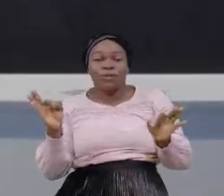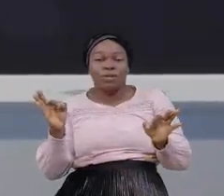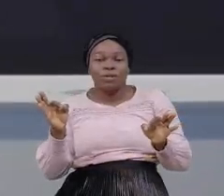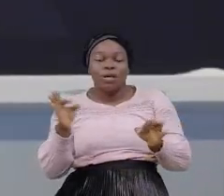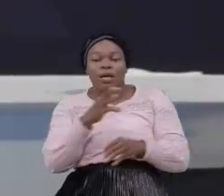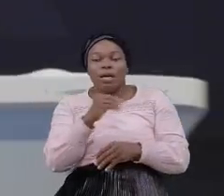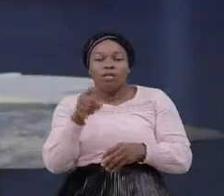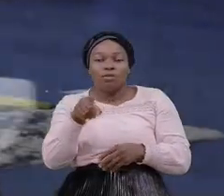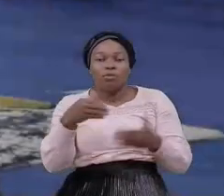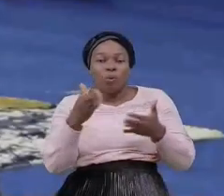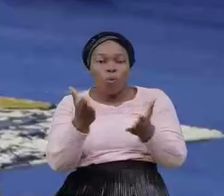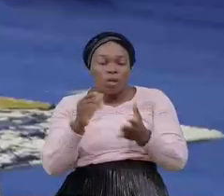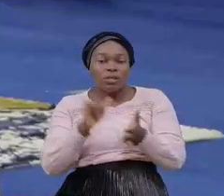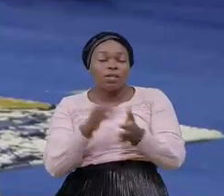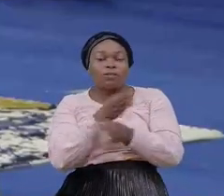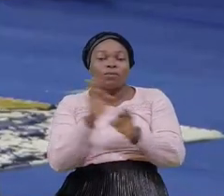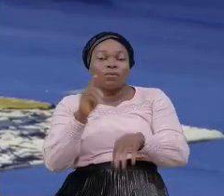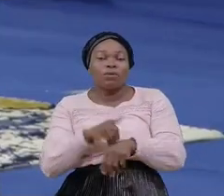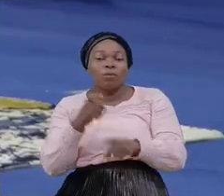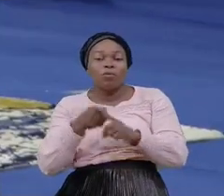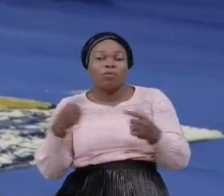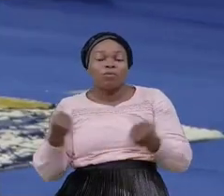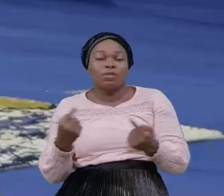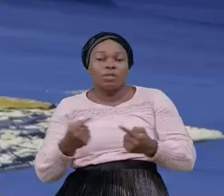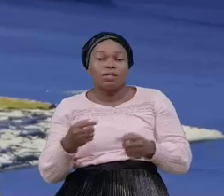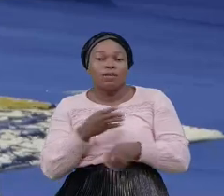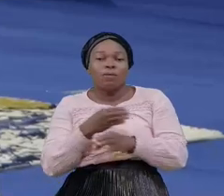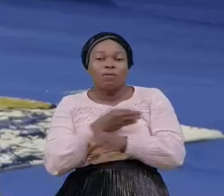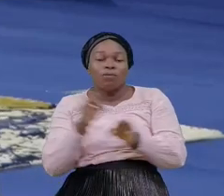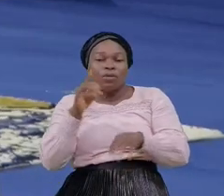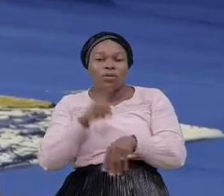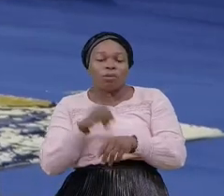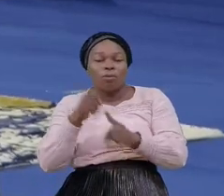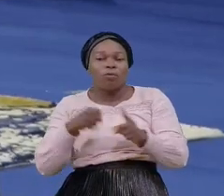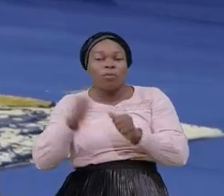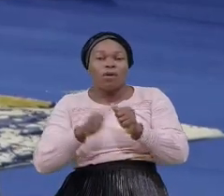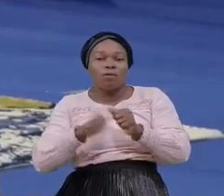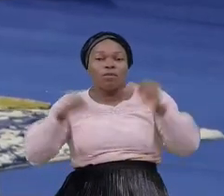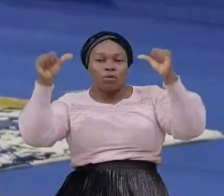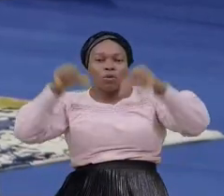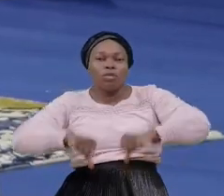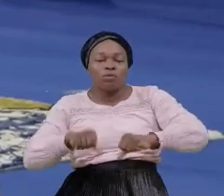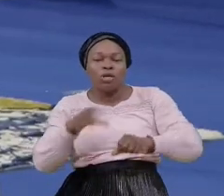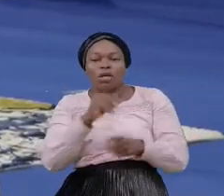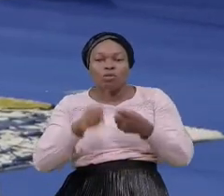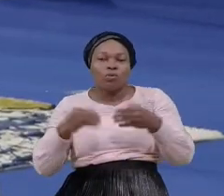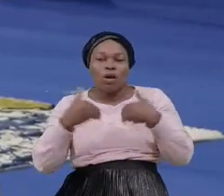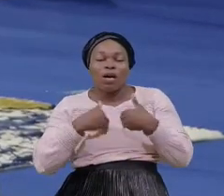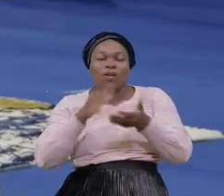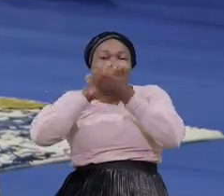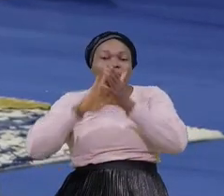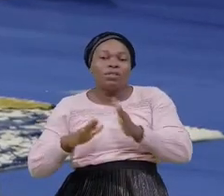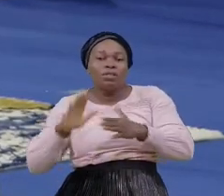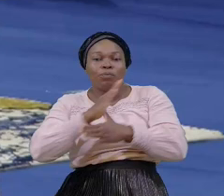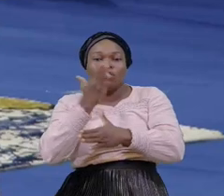vous voulez la libération, être libéré du péché, libéré de toute condamnation, vous voulez avoir la paix entre vous